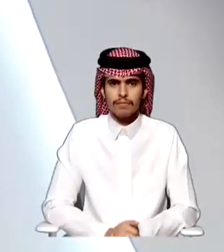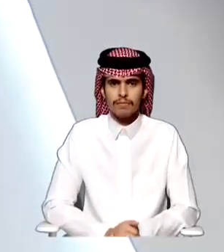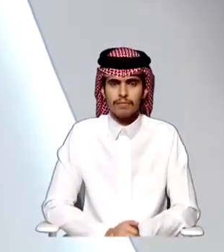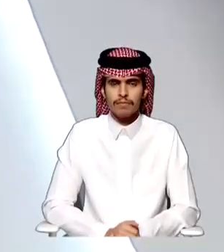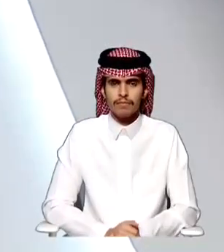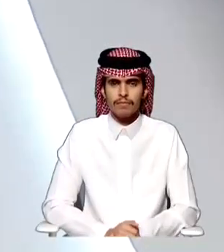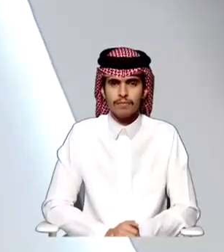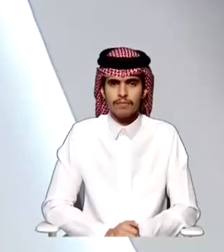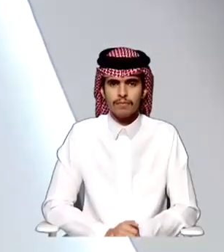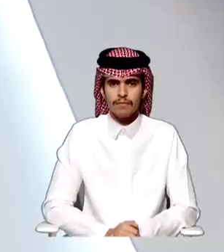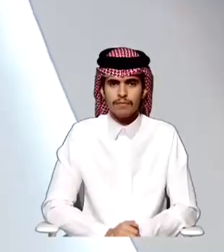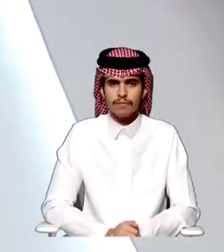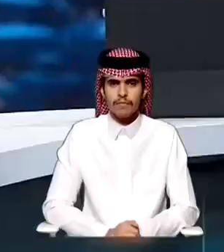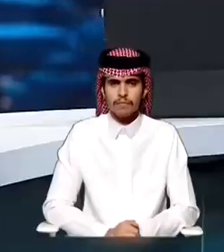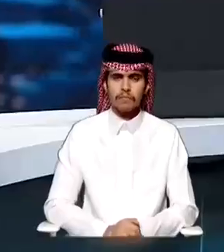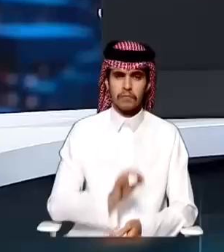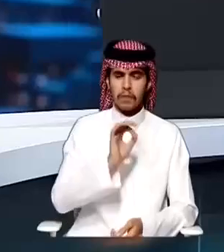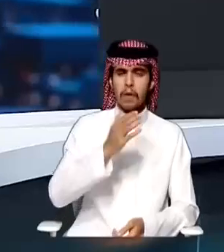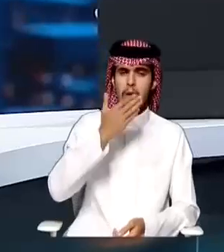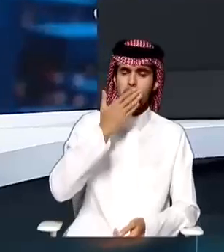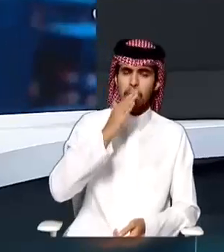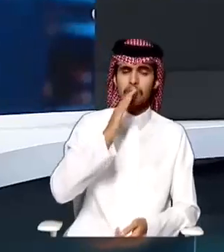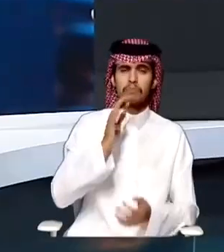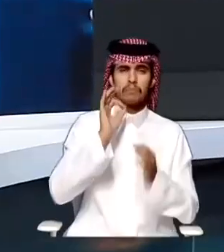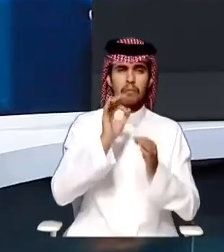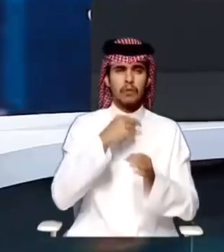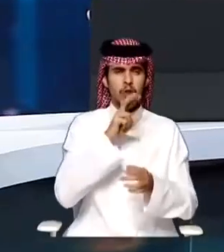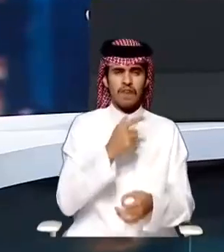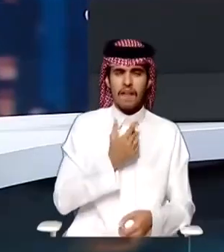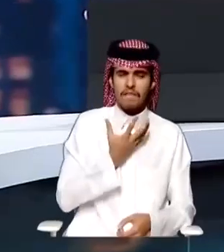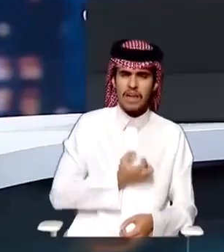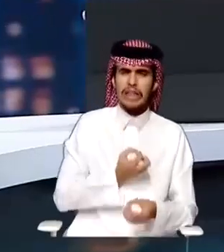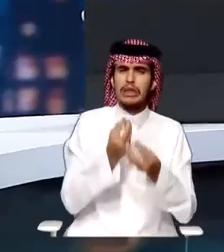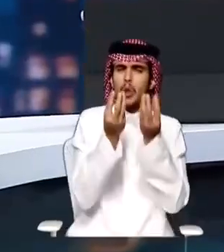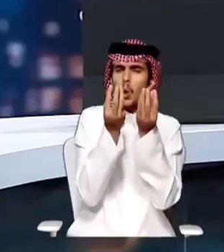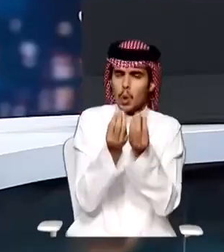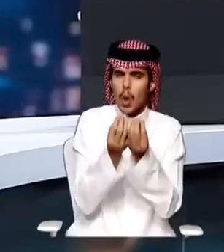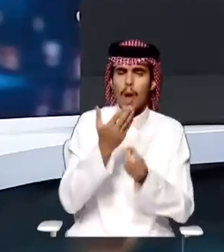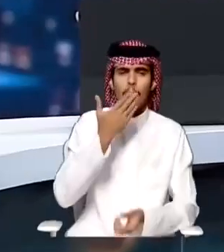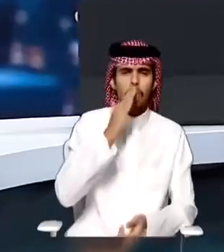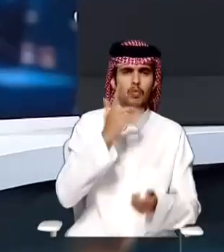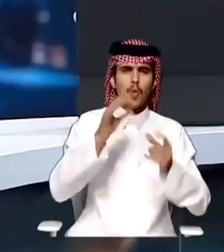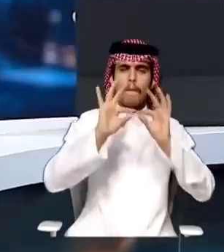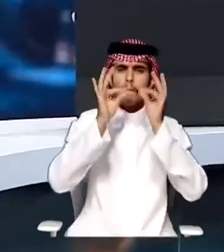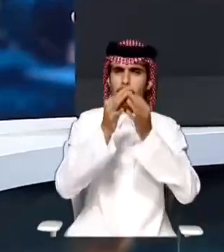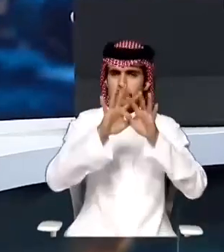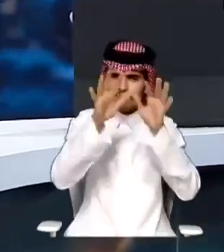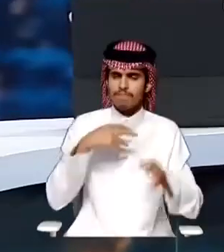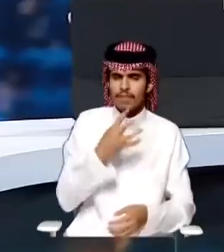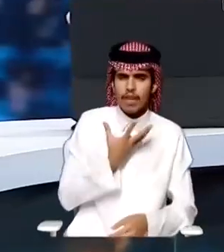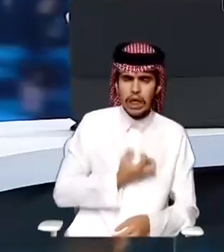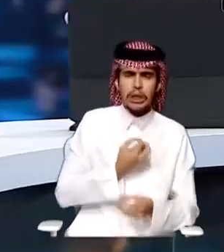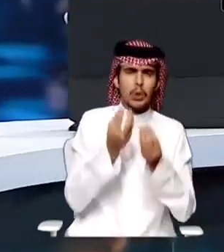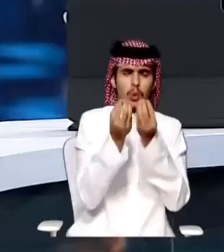عند الحمد لله كمواقف محرجه نادره ما تحصل مع المجتمع يعني يعني